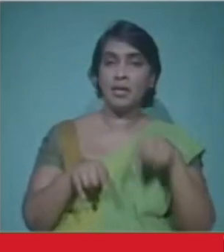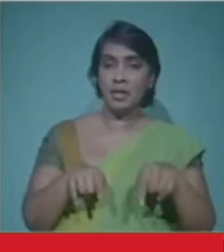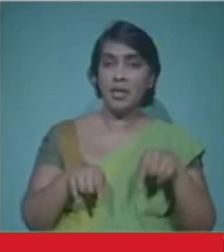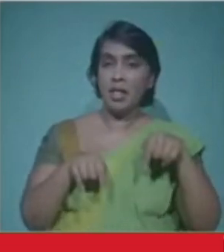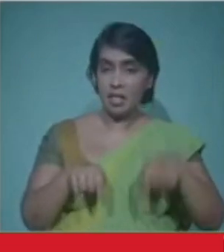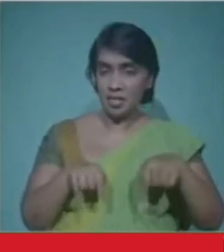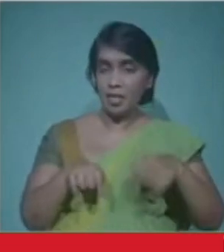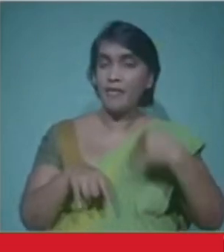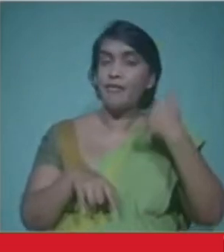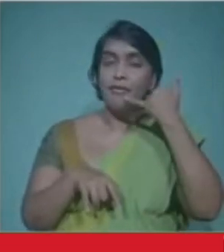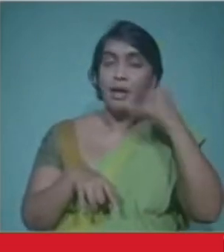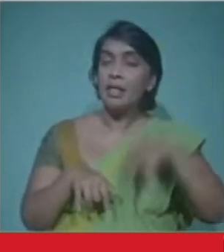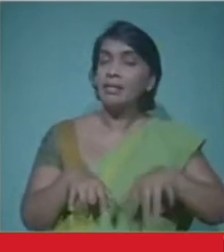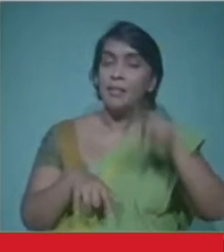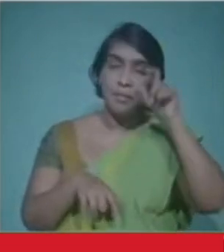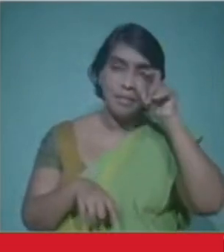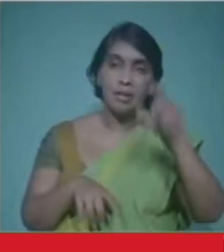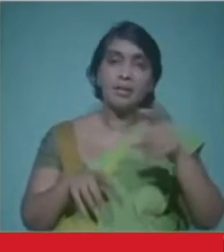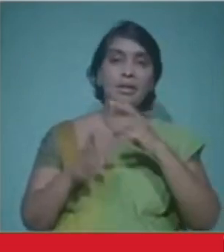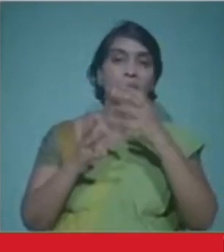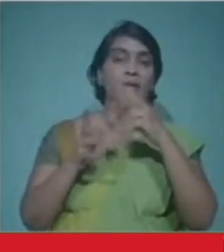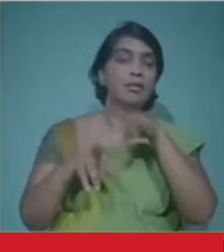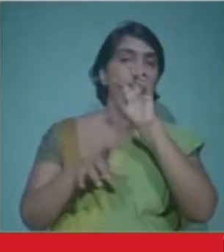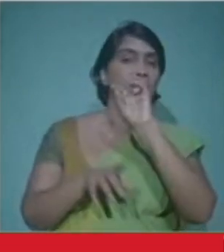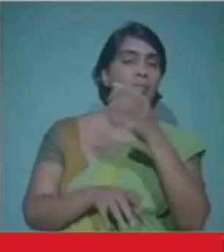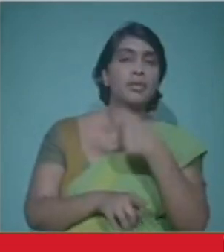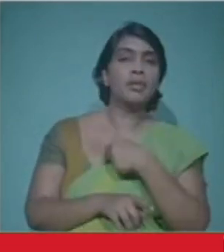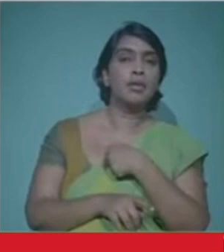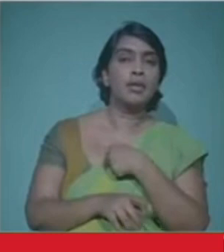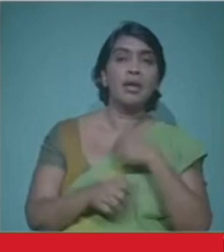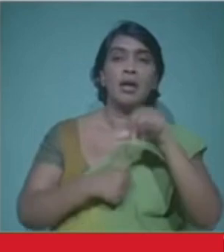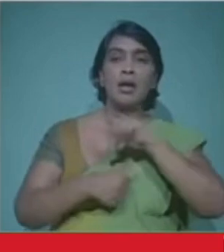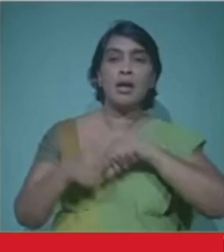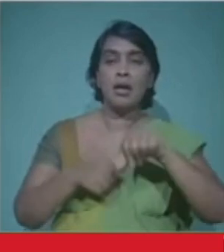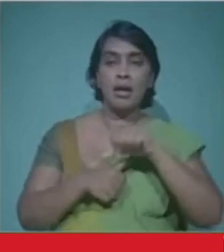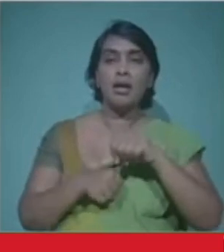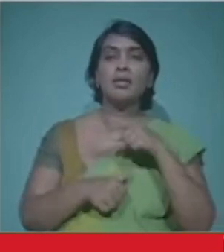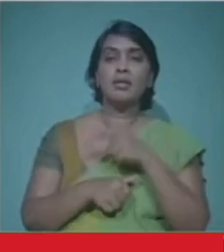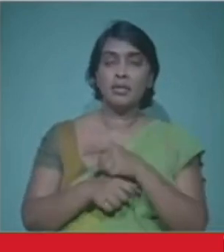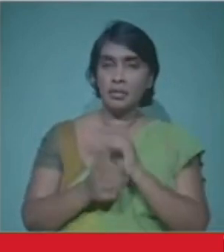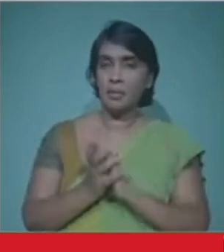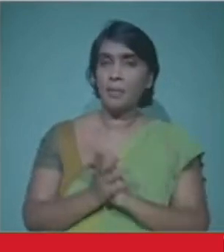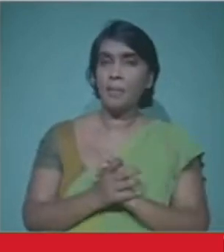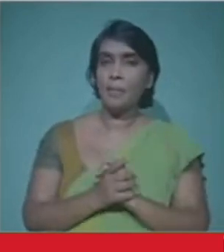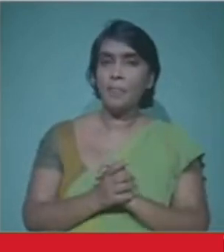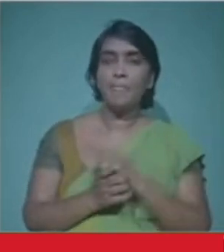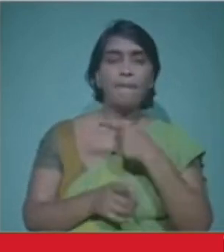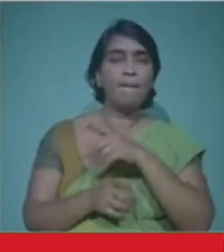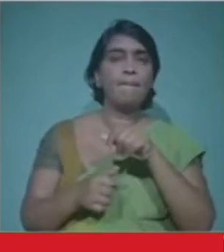එකට ගිහිල්ලා දැන් බලන්න මේ ෆෙයාර් ප්ලේ කියන්නේ මොකද්ද කියලා. මේ ආයතනේ බෙටින් ඇන් ගේමින් කම්පැනියක්.